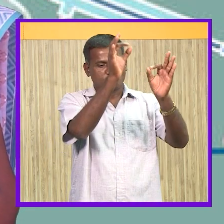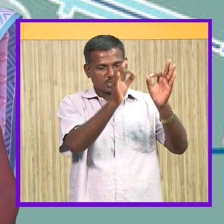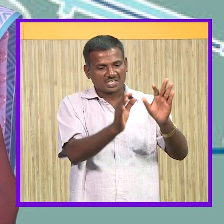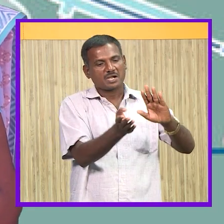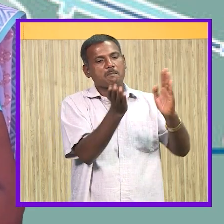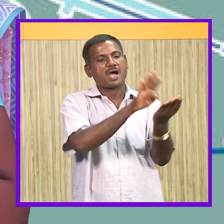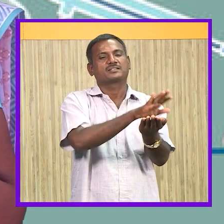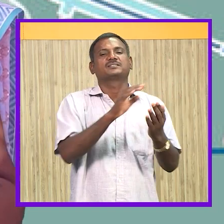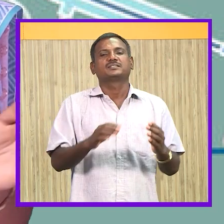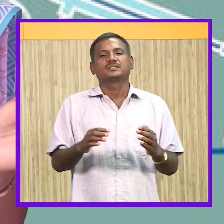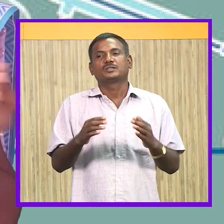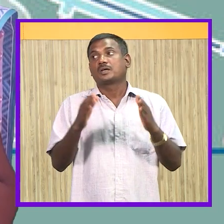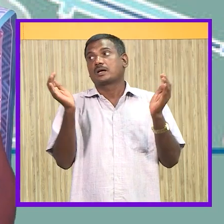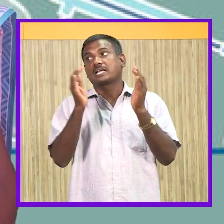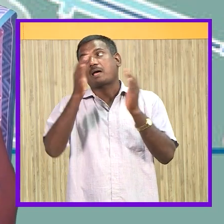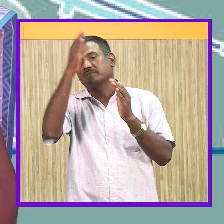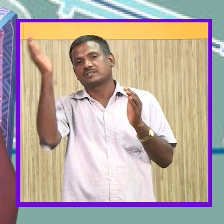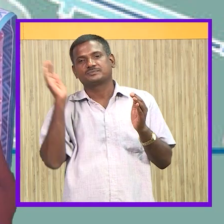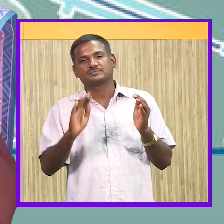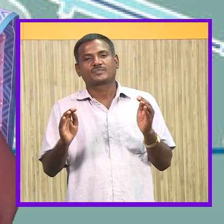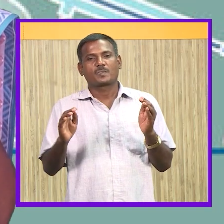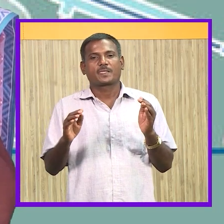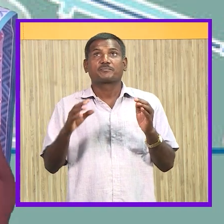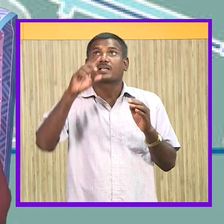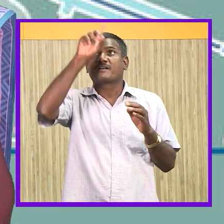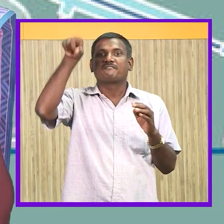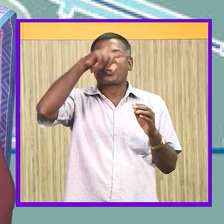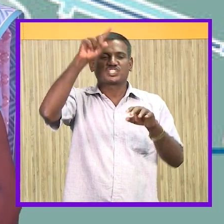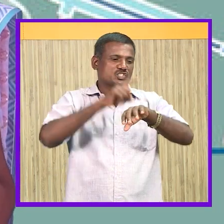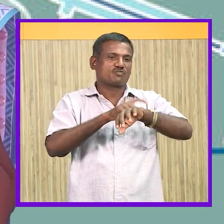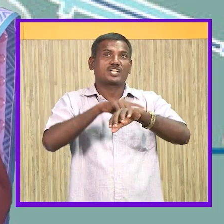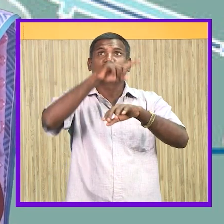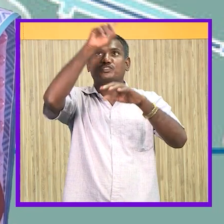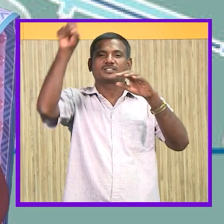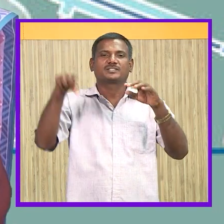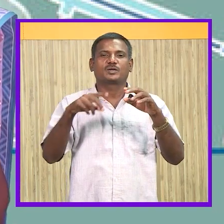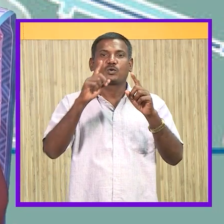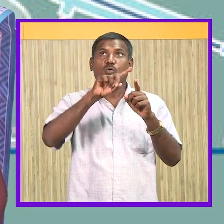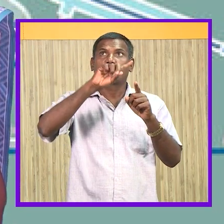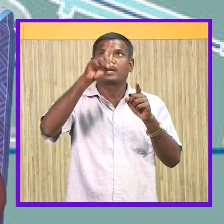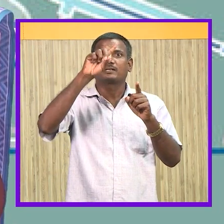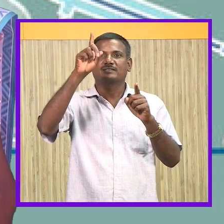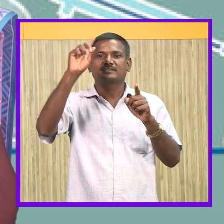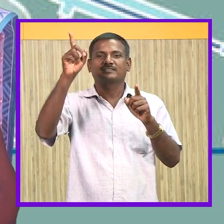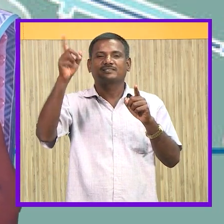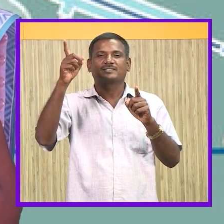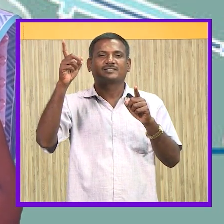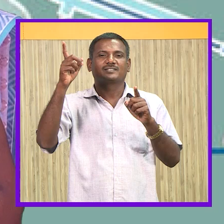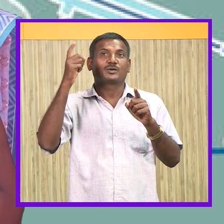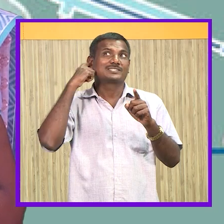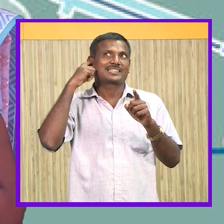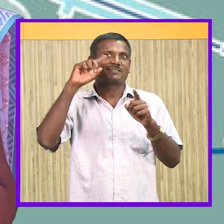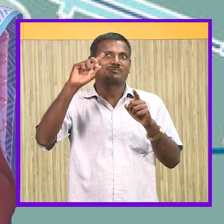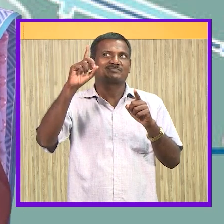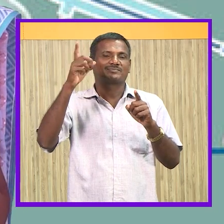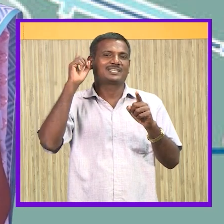அதே போலவே நம்ம ஊர்களெல்லாம் இப்ப என்ன வச்சிருக்கோம், பெரிய கிளாக் வச்சிருக்கோம் இல்லையா? ஒவ்வொரு மணி நேரத்துக்கு ஒரு தடவையும் மணி